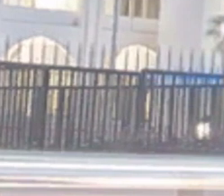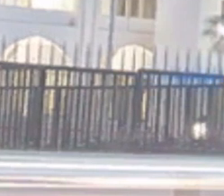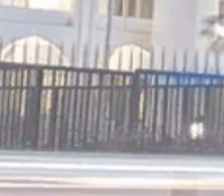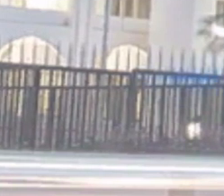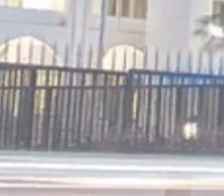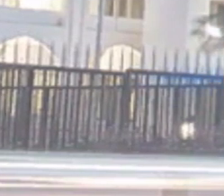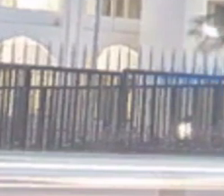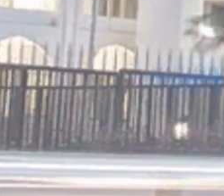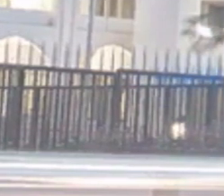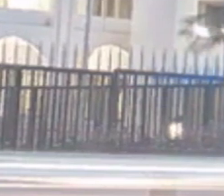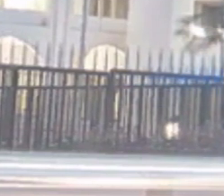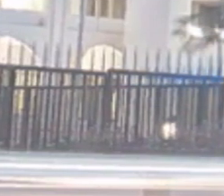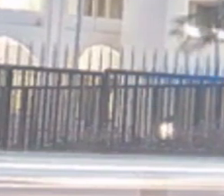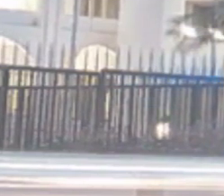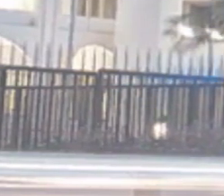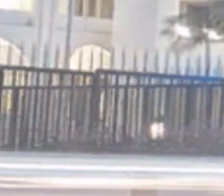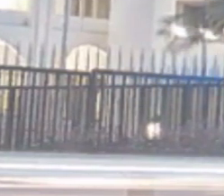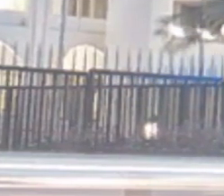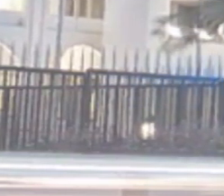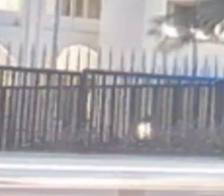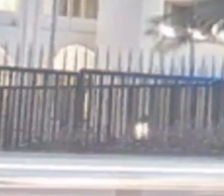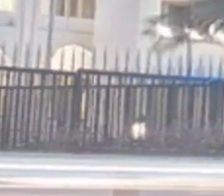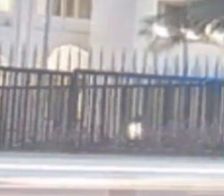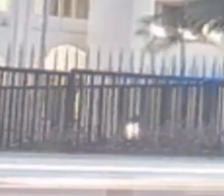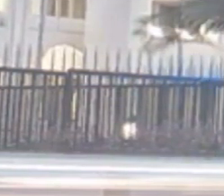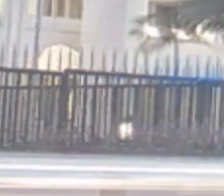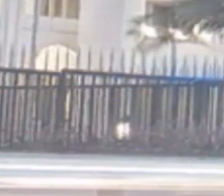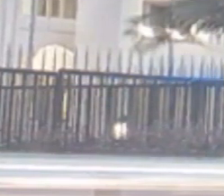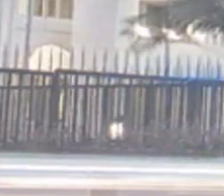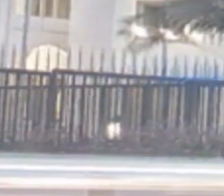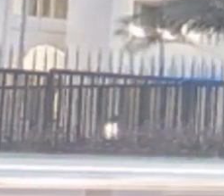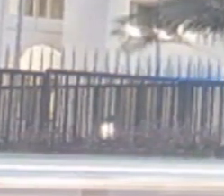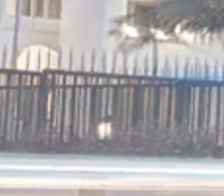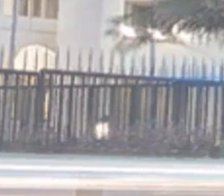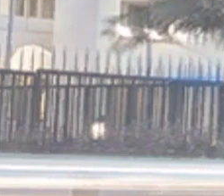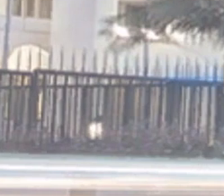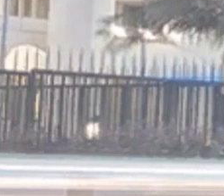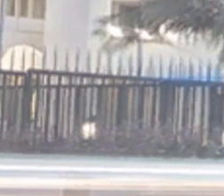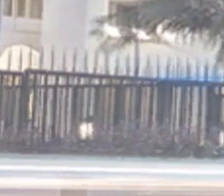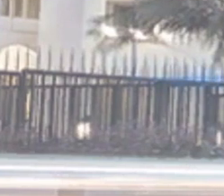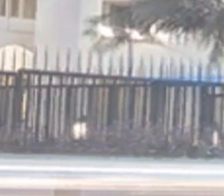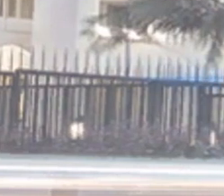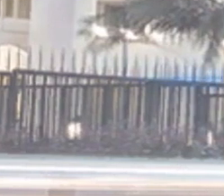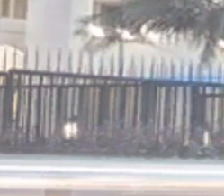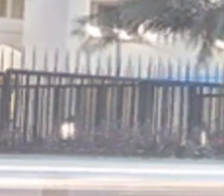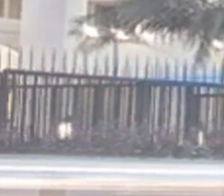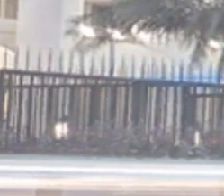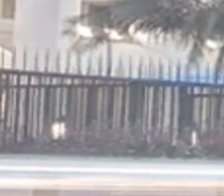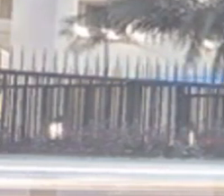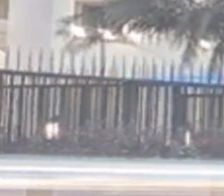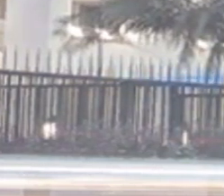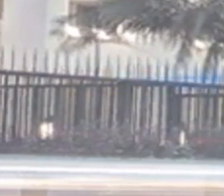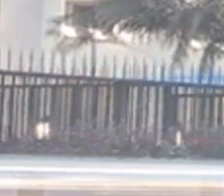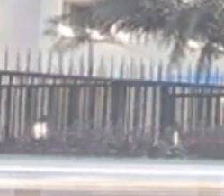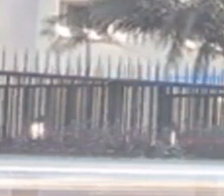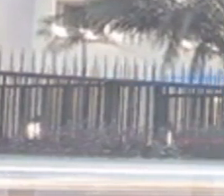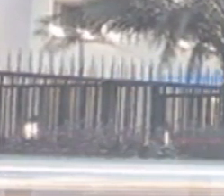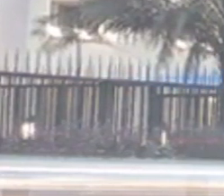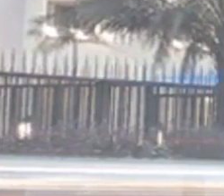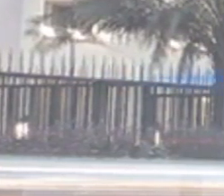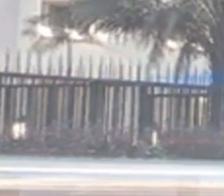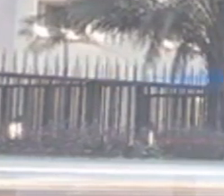لانتخابات اعضاء مجلس الامه امه 2023 ويستمر حتى الرابع عشر من مايو